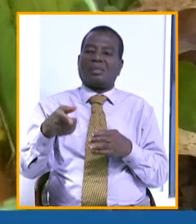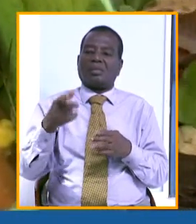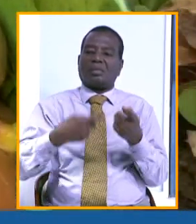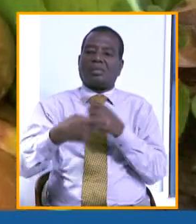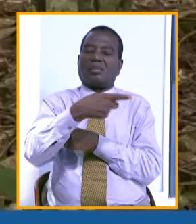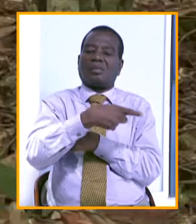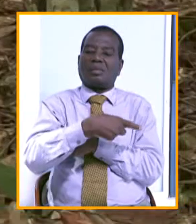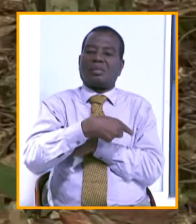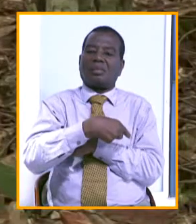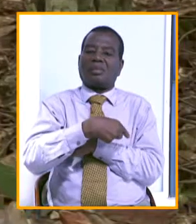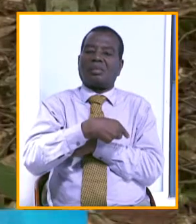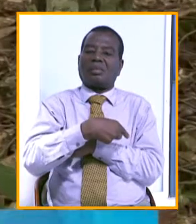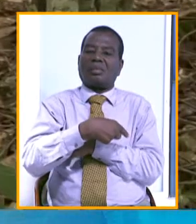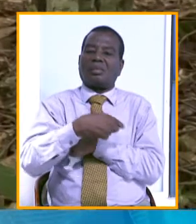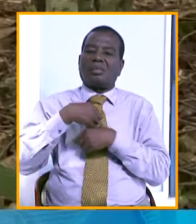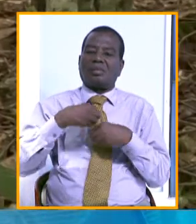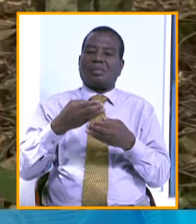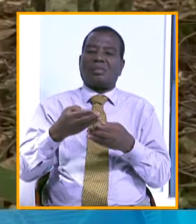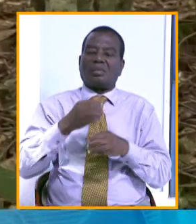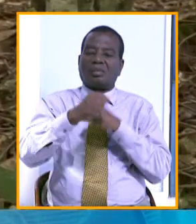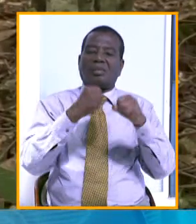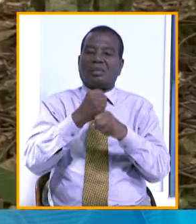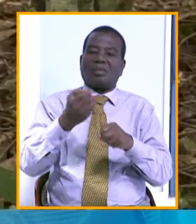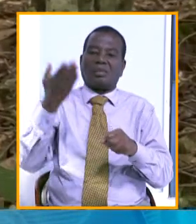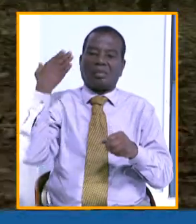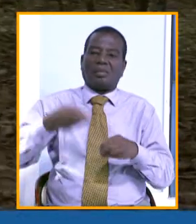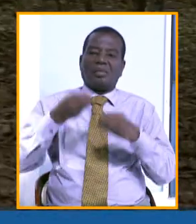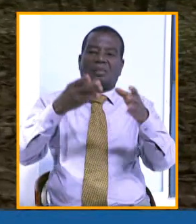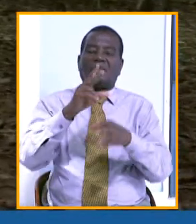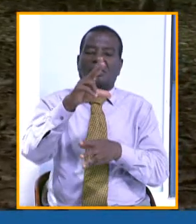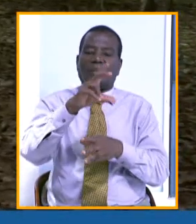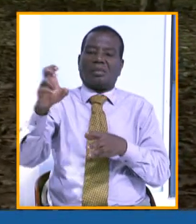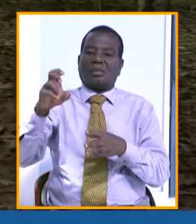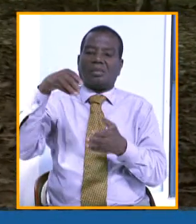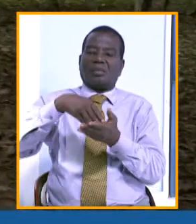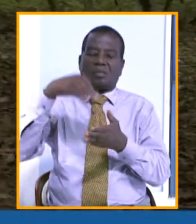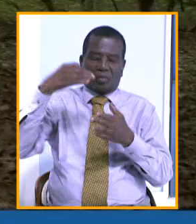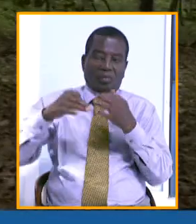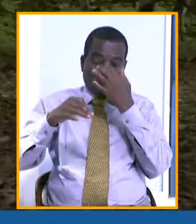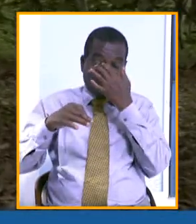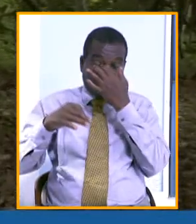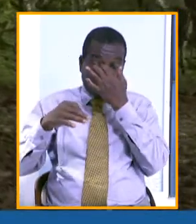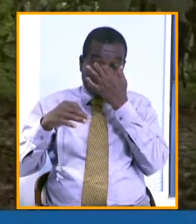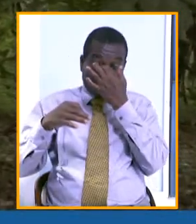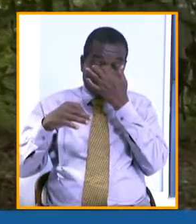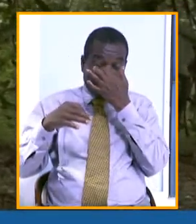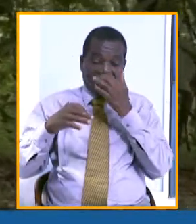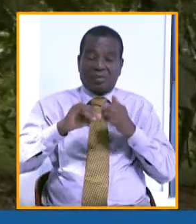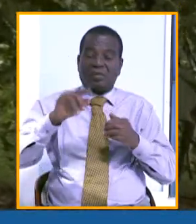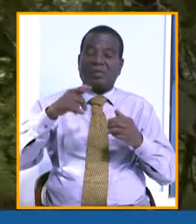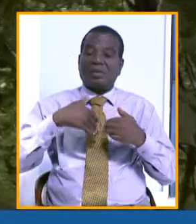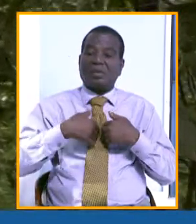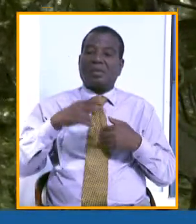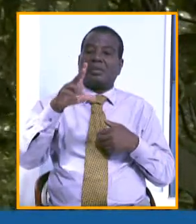Aujourd'hui, ça me donne quelque chose. L'année passée, même, ça m'a donné 300 000 francs. Arthur dispose d'environ 300 pieds de macorée qu'il